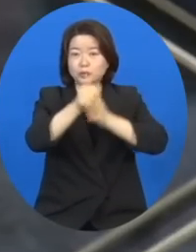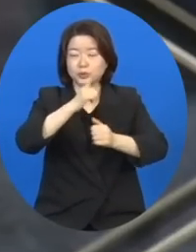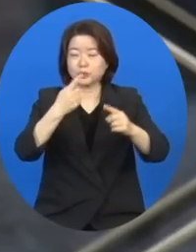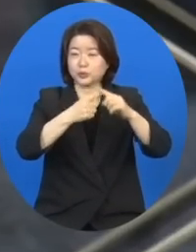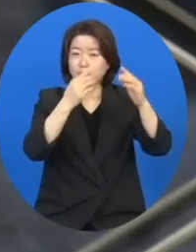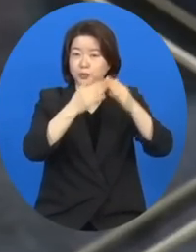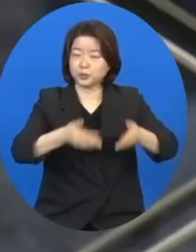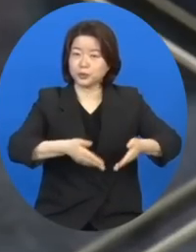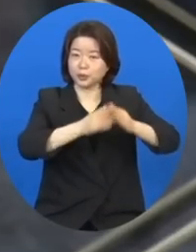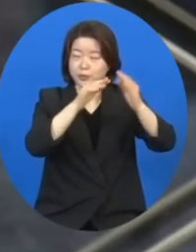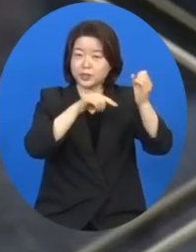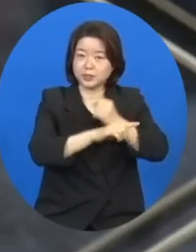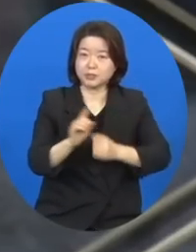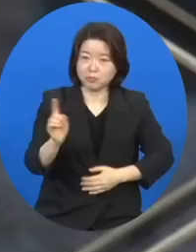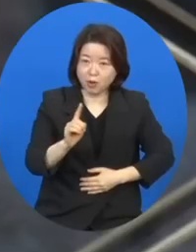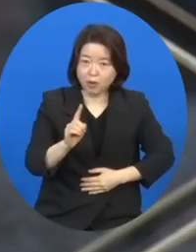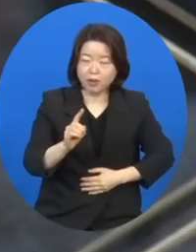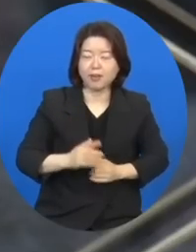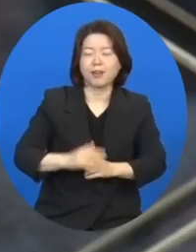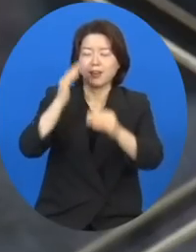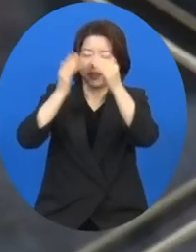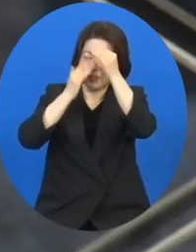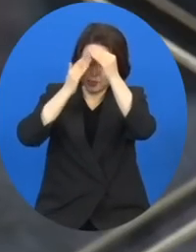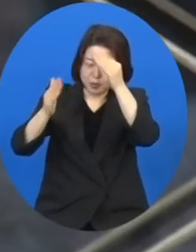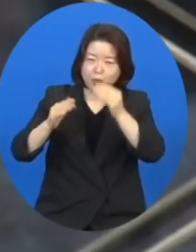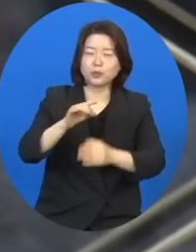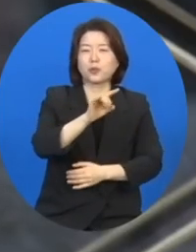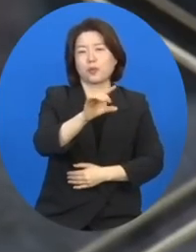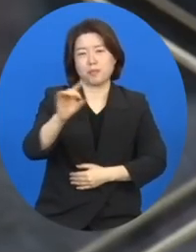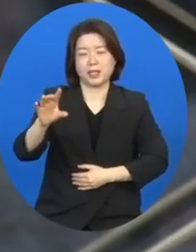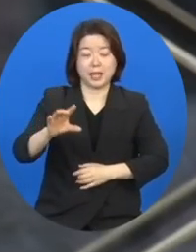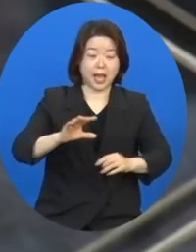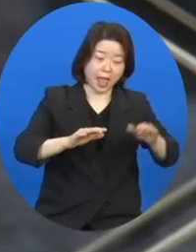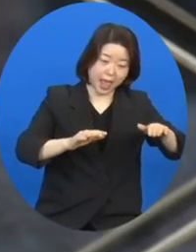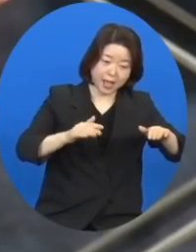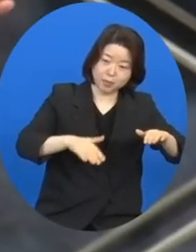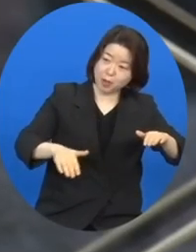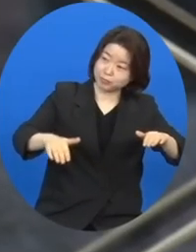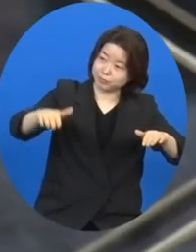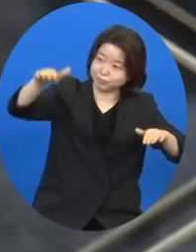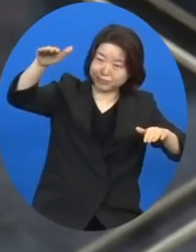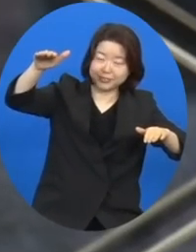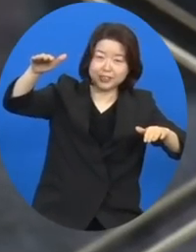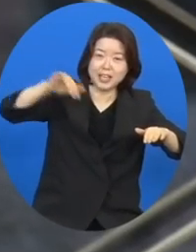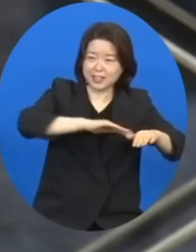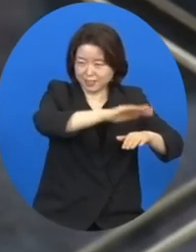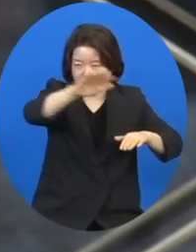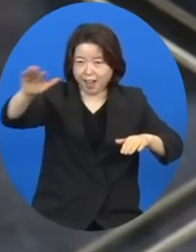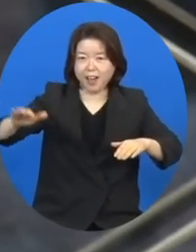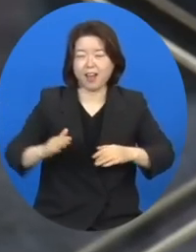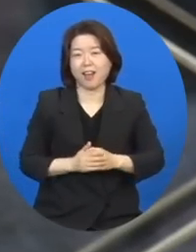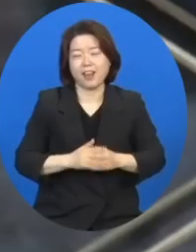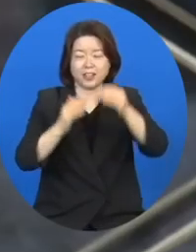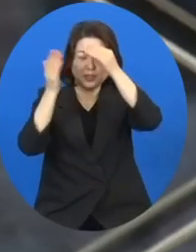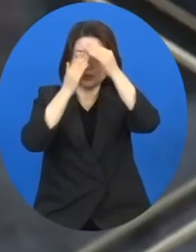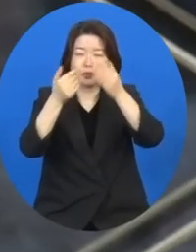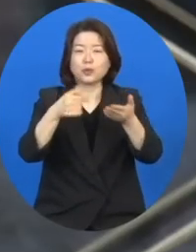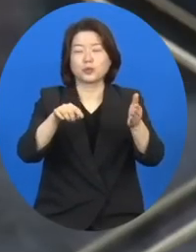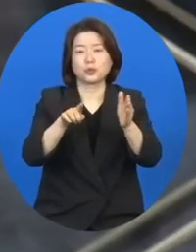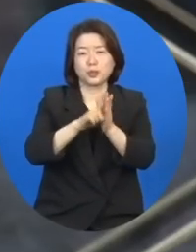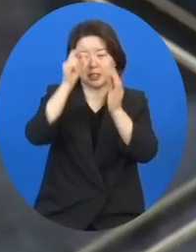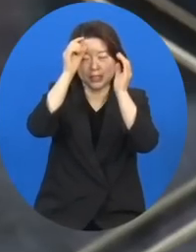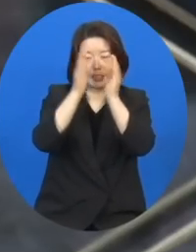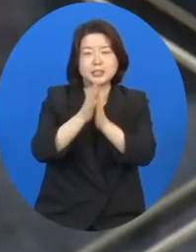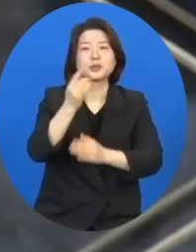뜻이냐? 결국에는 우리 성도들을, 우리 어린아이부터 어르신에 이르기까지 성도들을 위하여서 우리